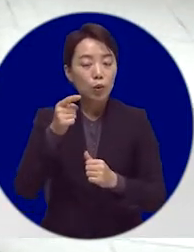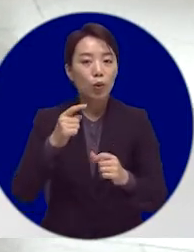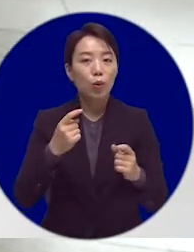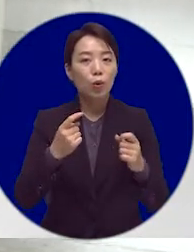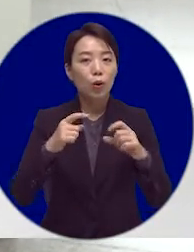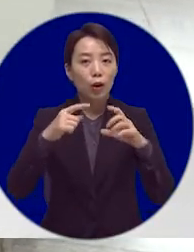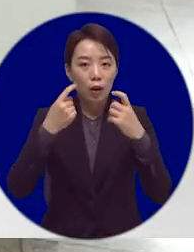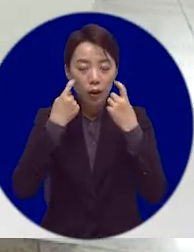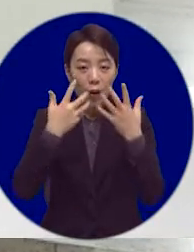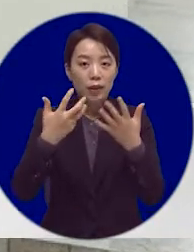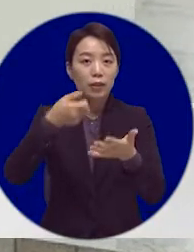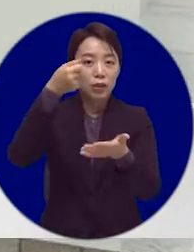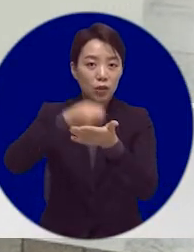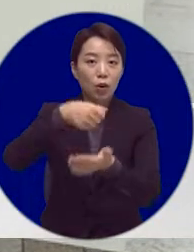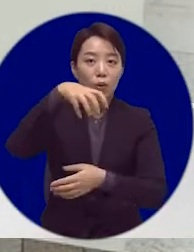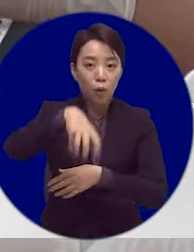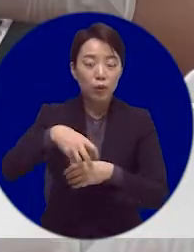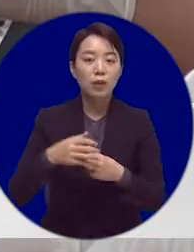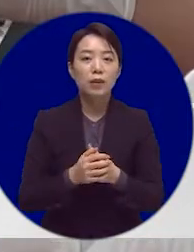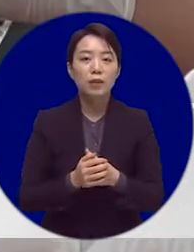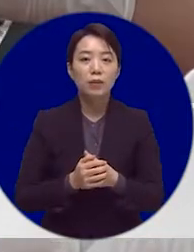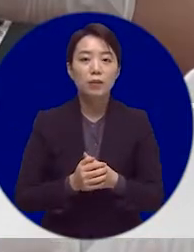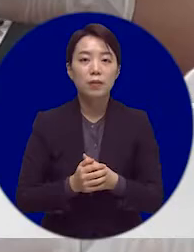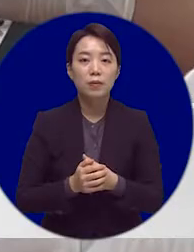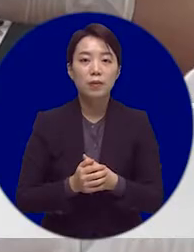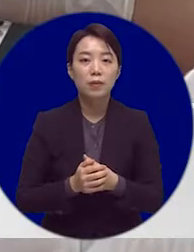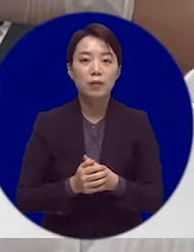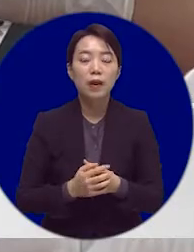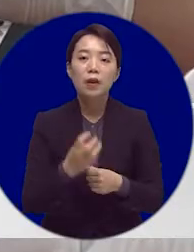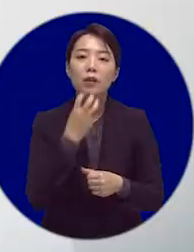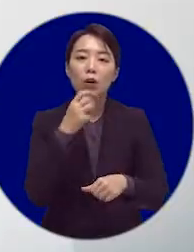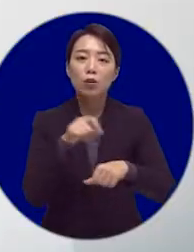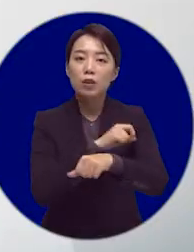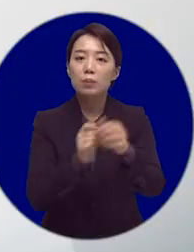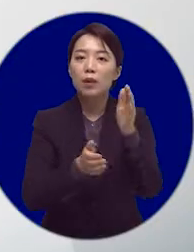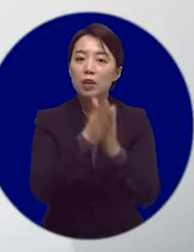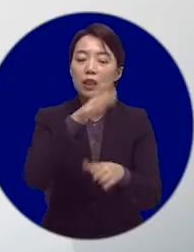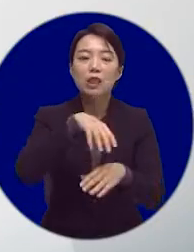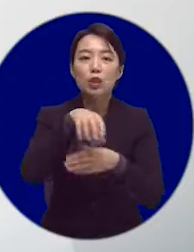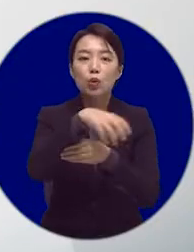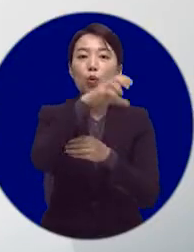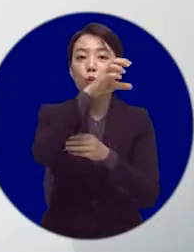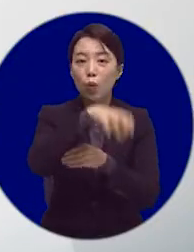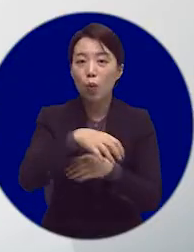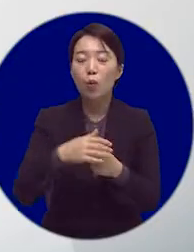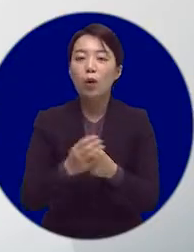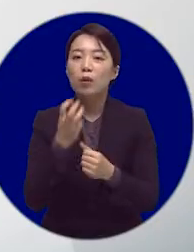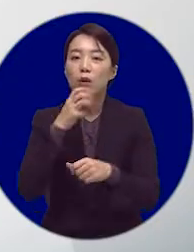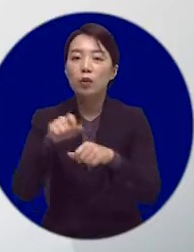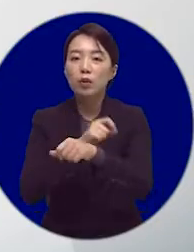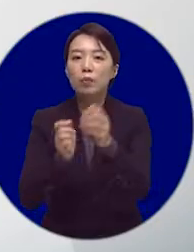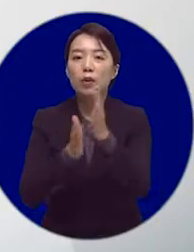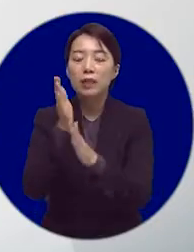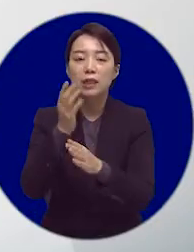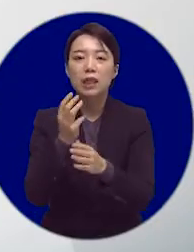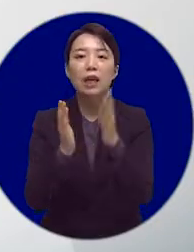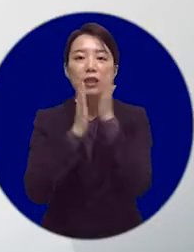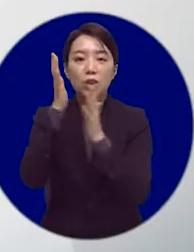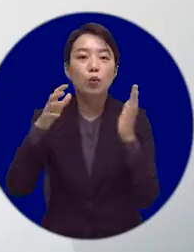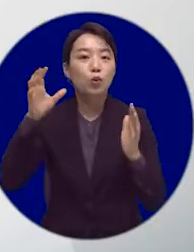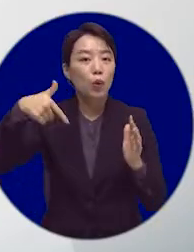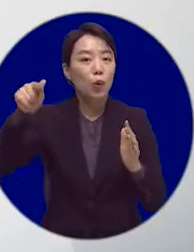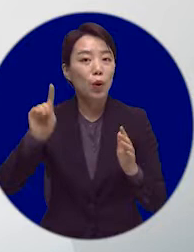국회의원 재보궐선거 실시 사유가 확정된 지역을 살펴보면 서울특별시 종로구 선거구, 서울특별시